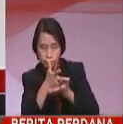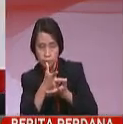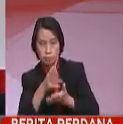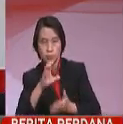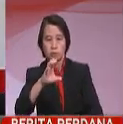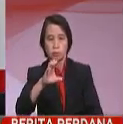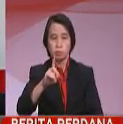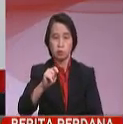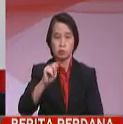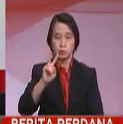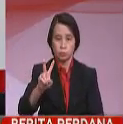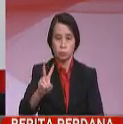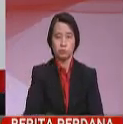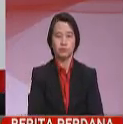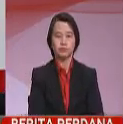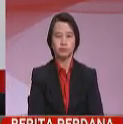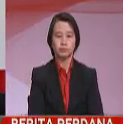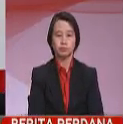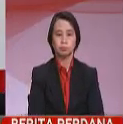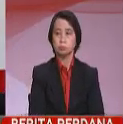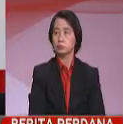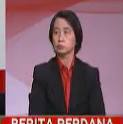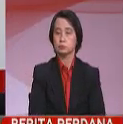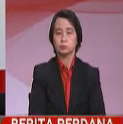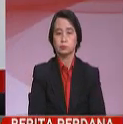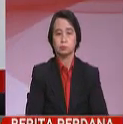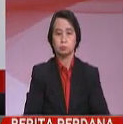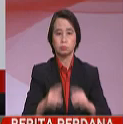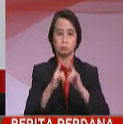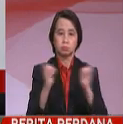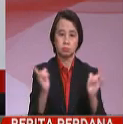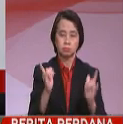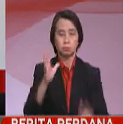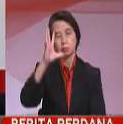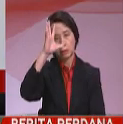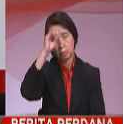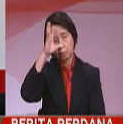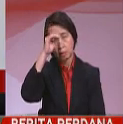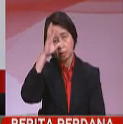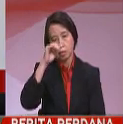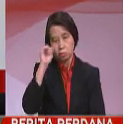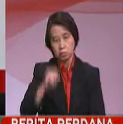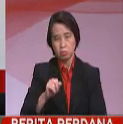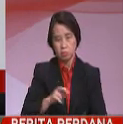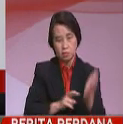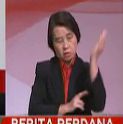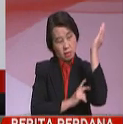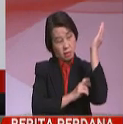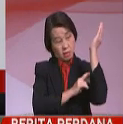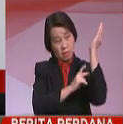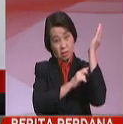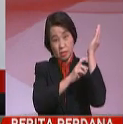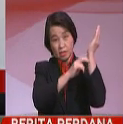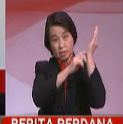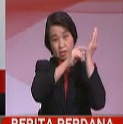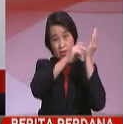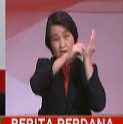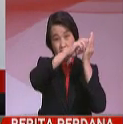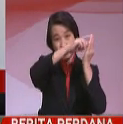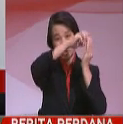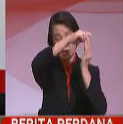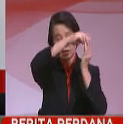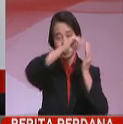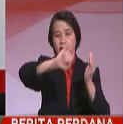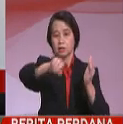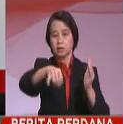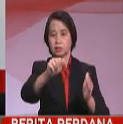CCTV. Masih lagi di Indonesia, gara-gara putus cinta, seorang lelaki sanggup memanjat menara telekomunikasi. Kejadian di Jawa